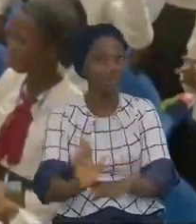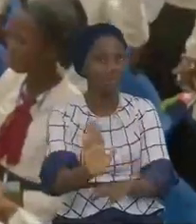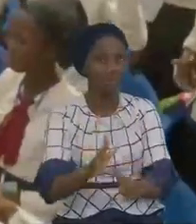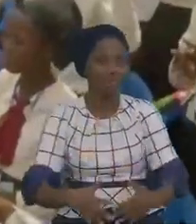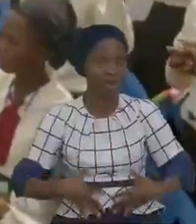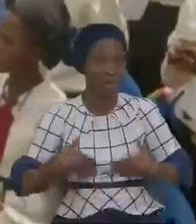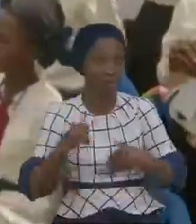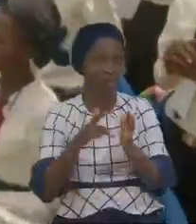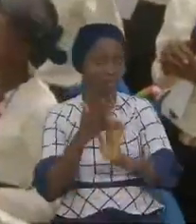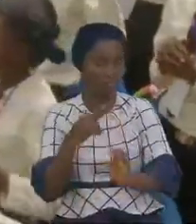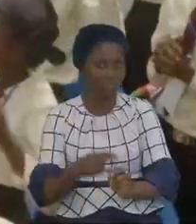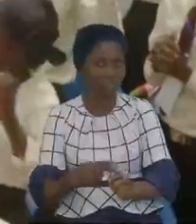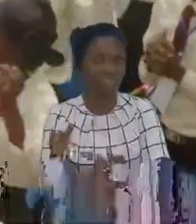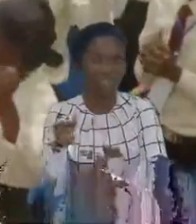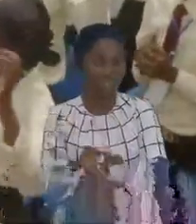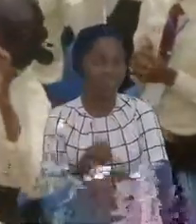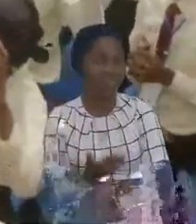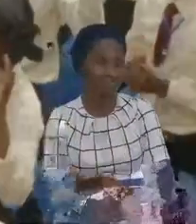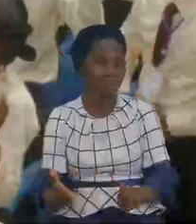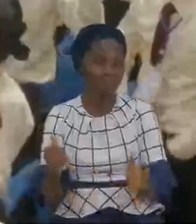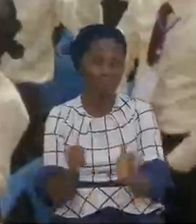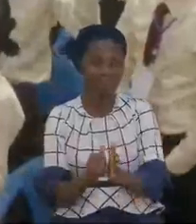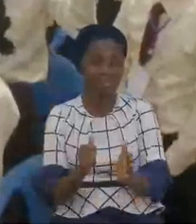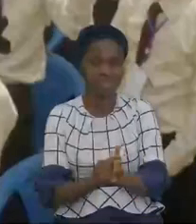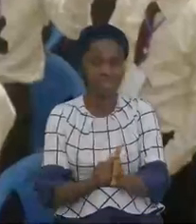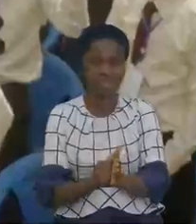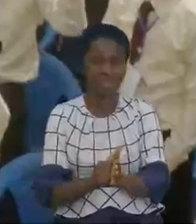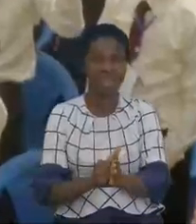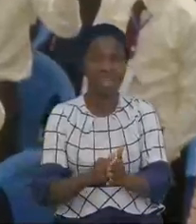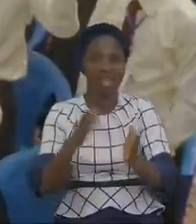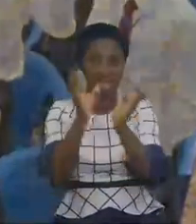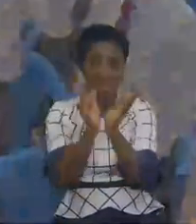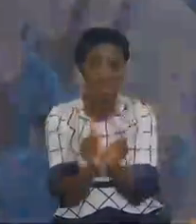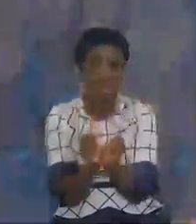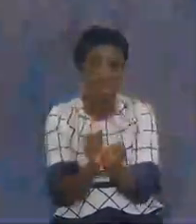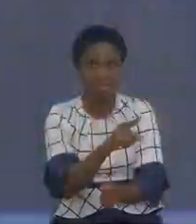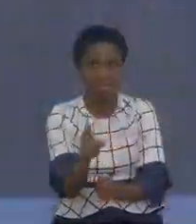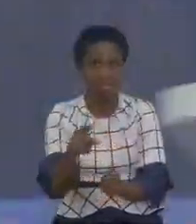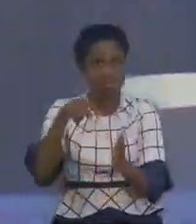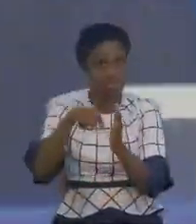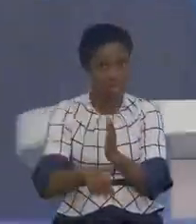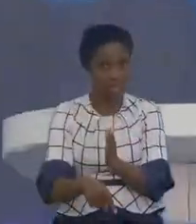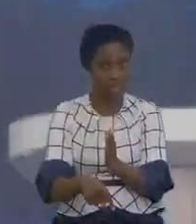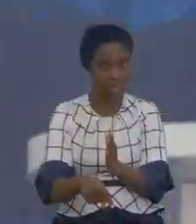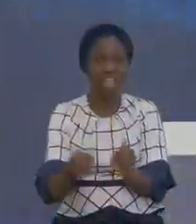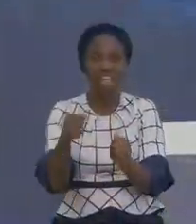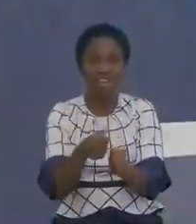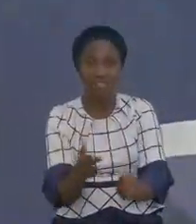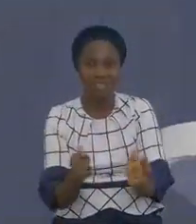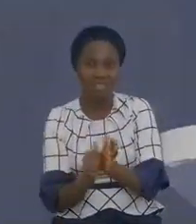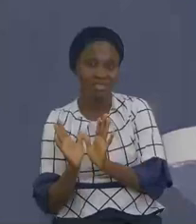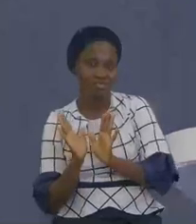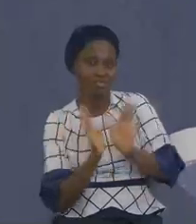Tout ce qui te maintenait en bas, tout ce qui te faisait tomber, tout ce